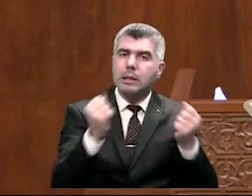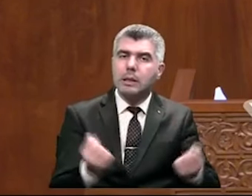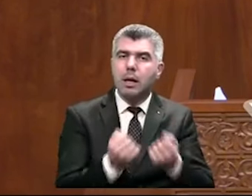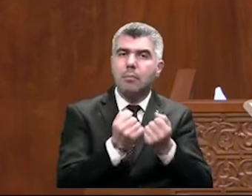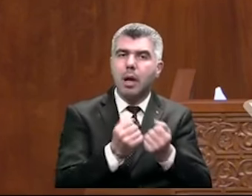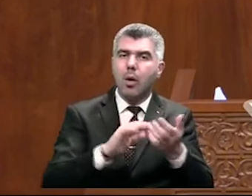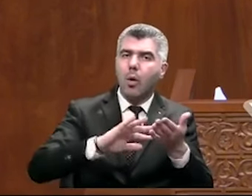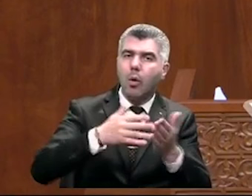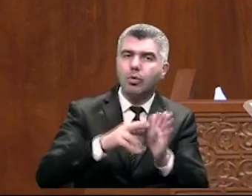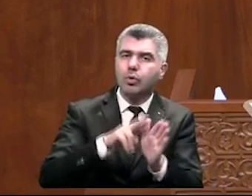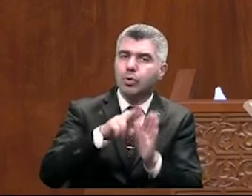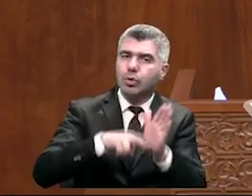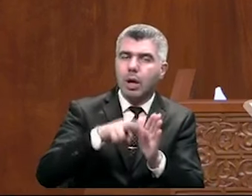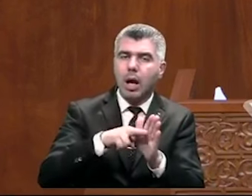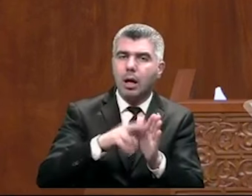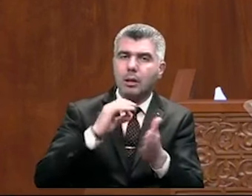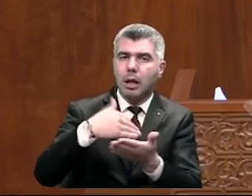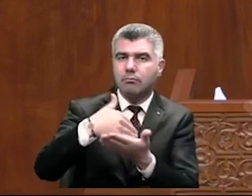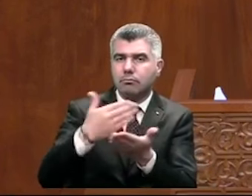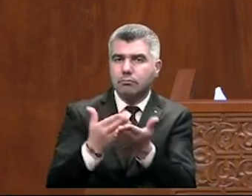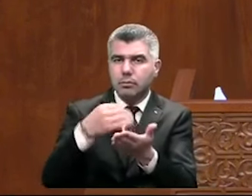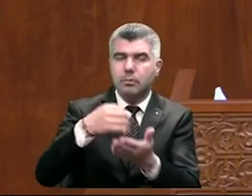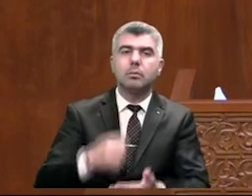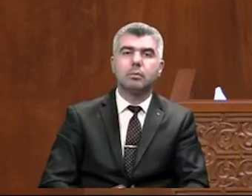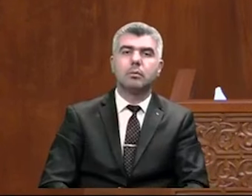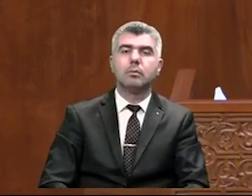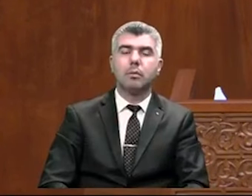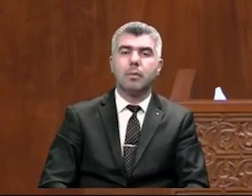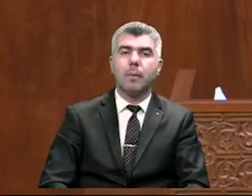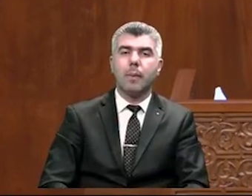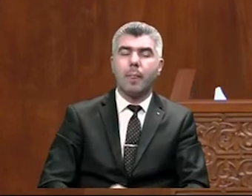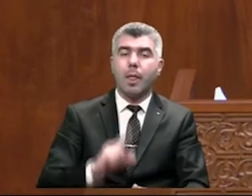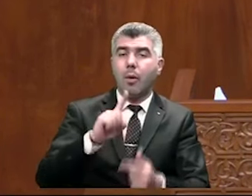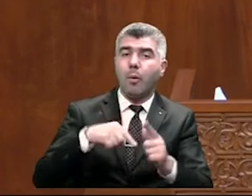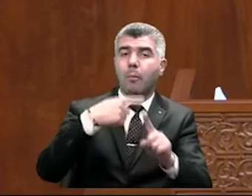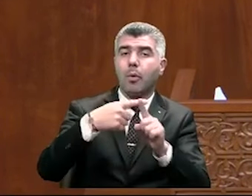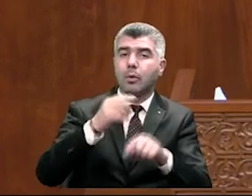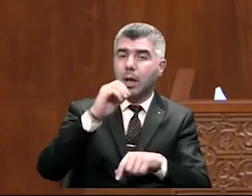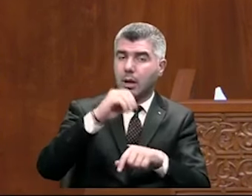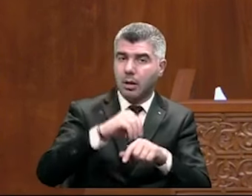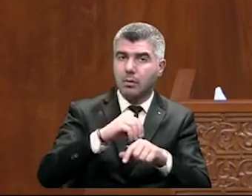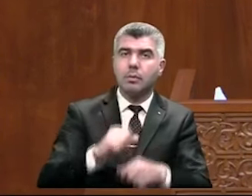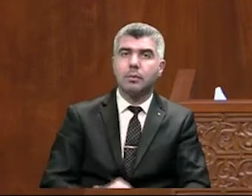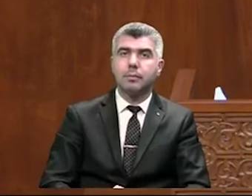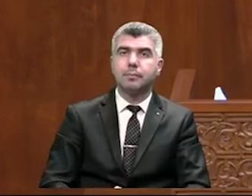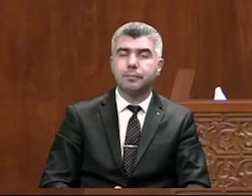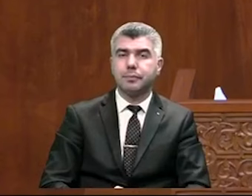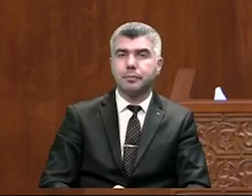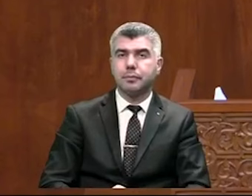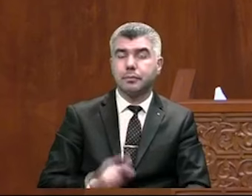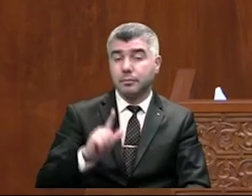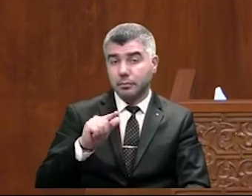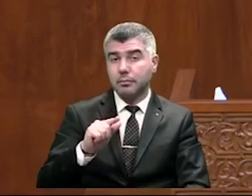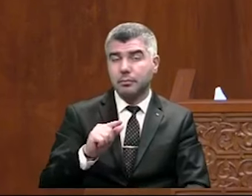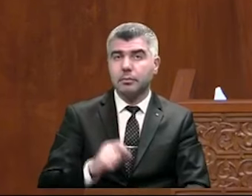على الصعيد كل جهه على حده وبالطبع زياده على هذا الامر كله كما تفضلتم هنك كما